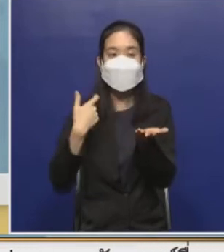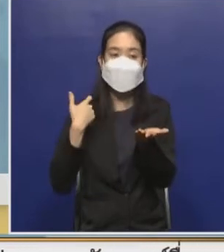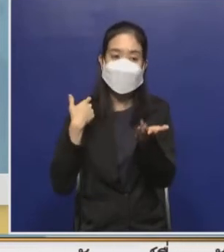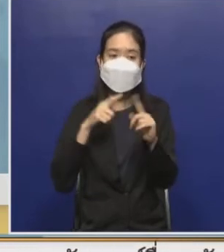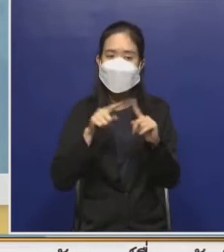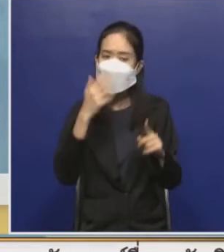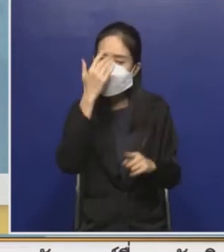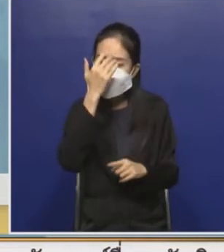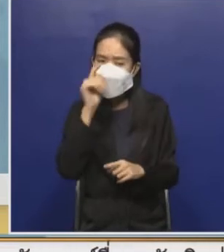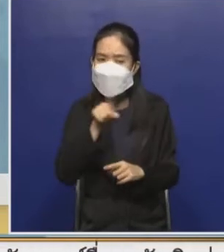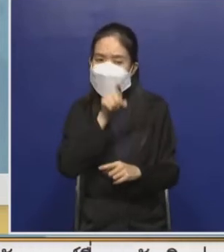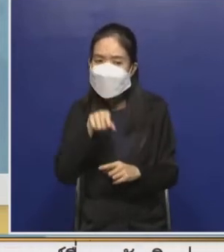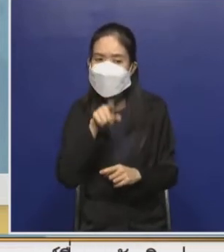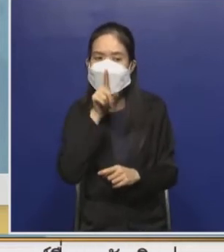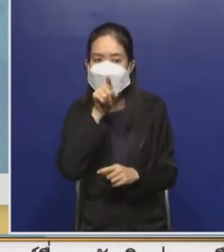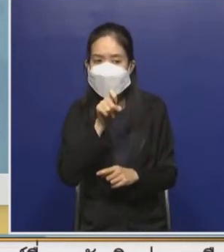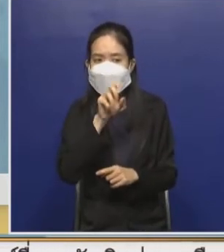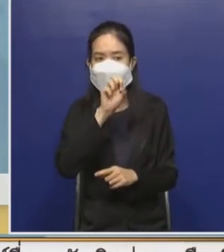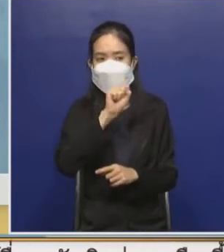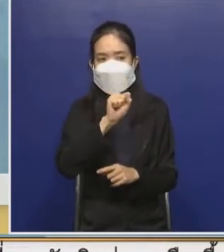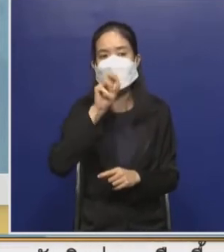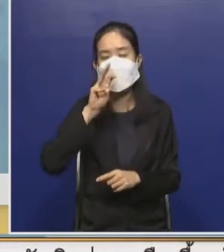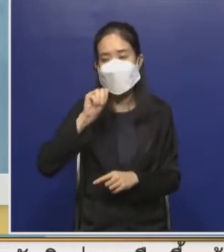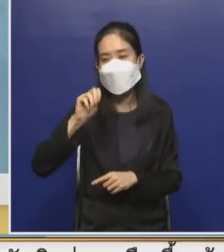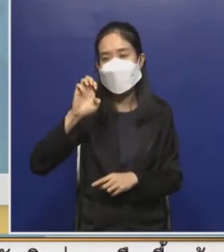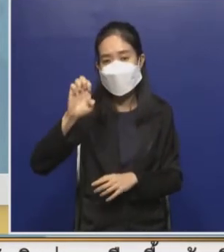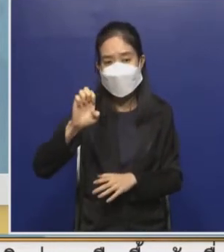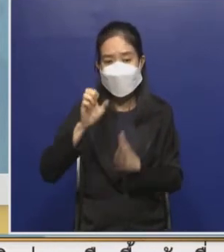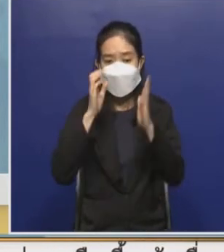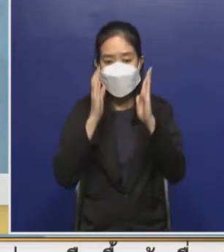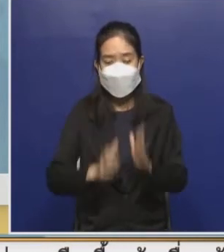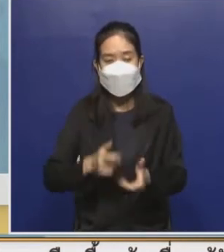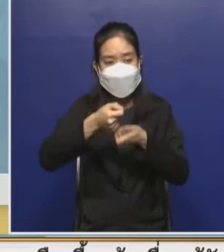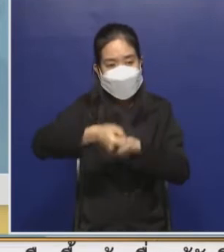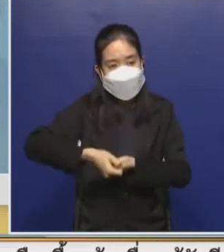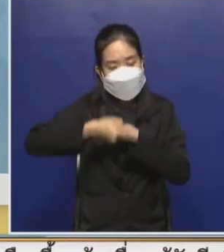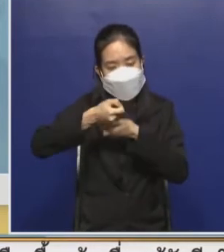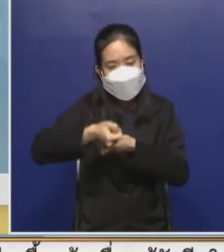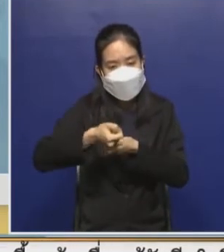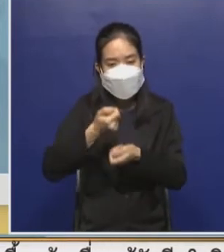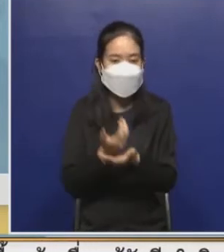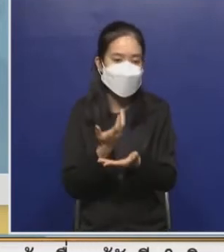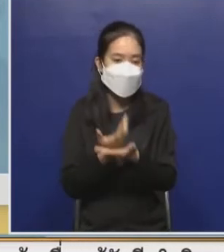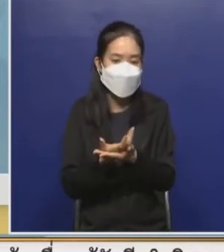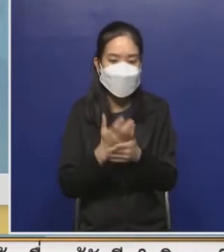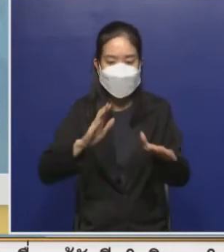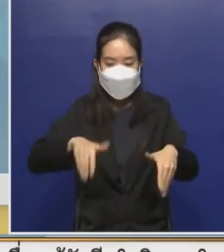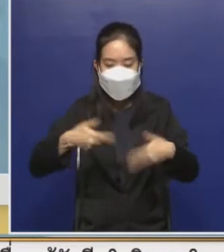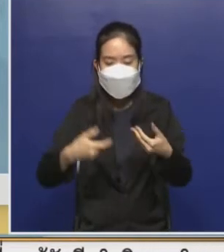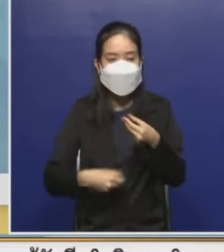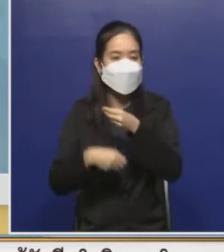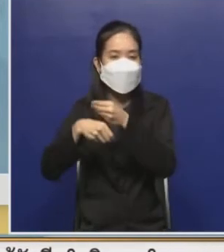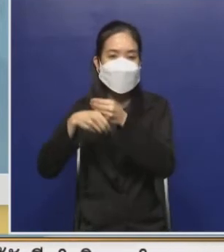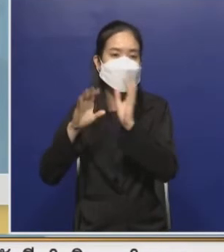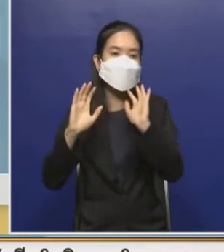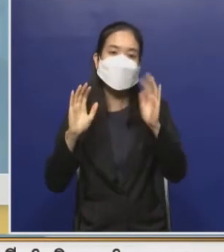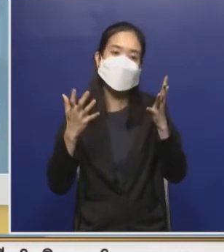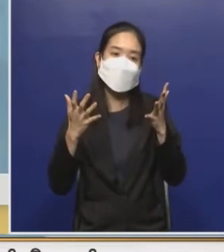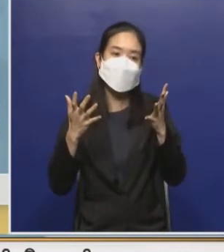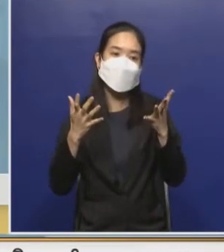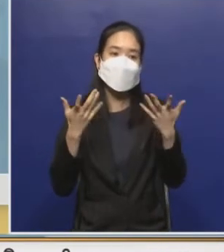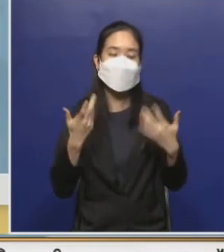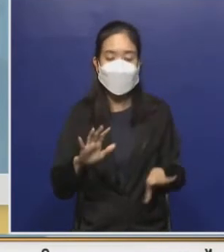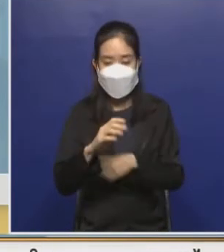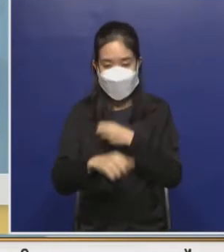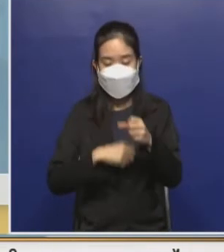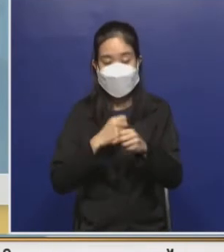ไมกระเศรกรณ์และ SMEจึงไม่มีรายได้เพิ่มขึ้นจากขนงานใใเราดีเลยและใป 2,16